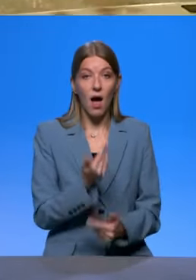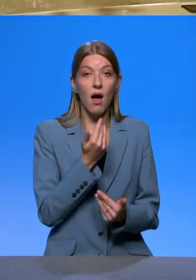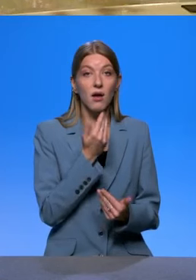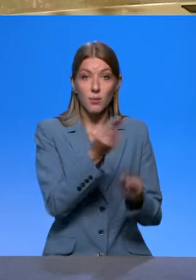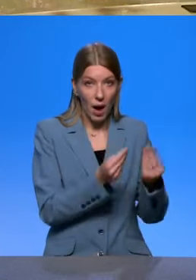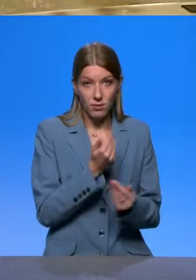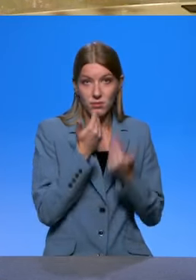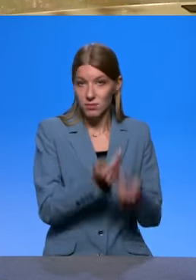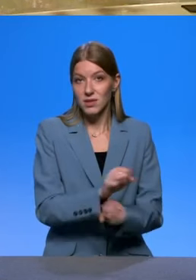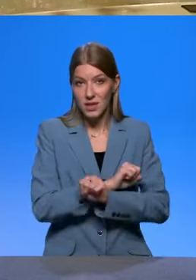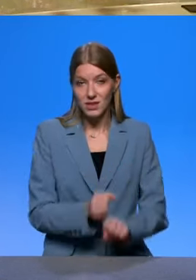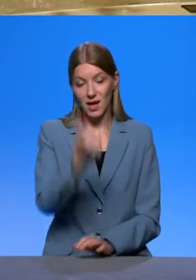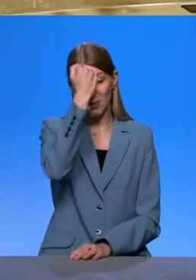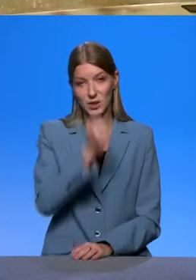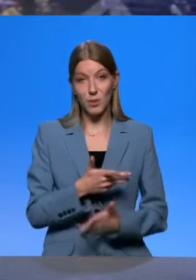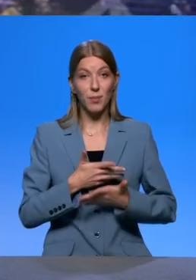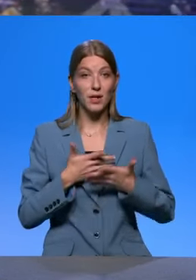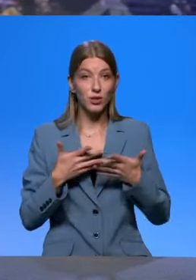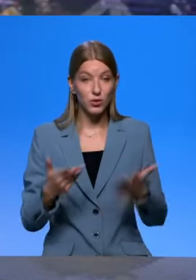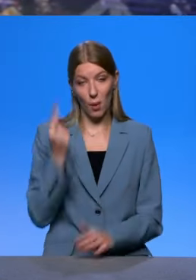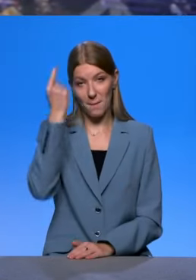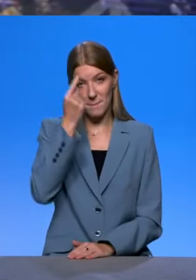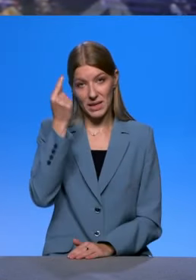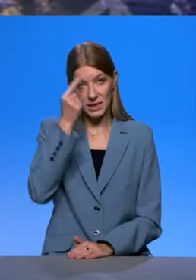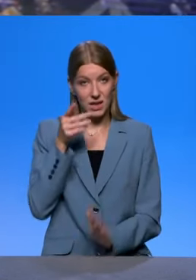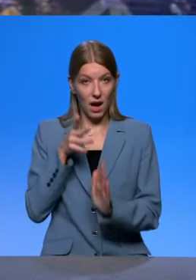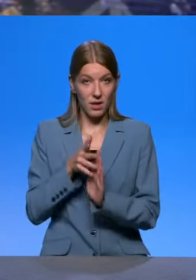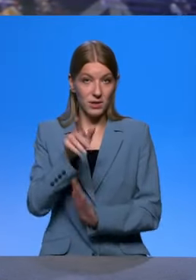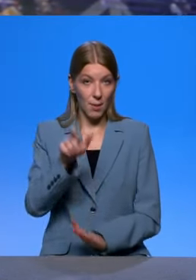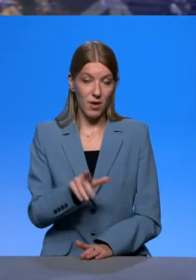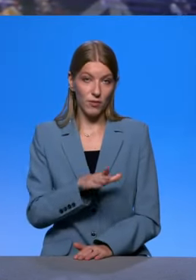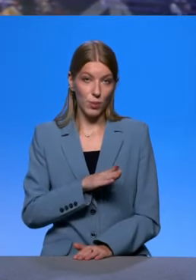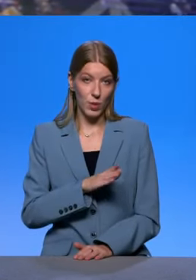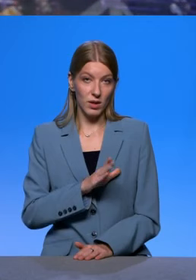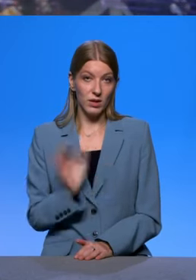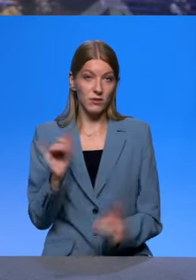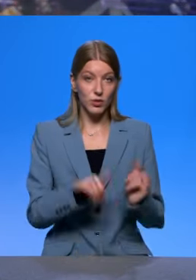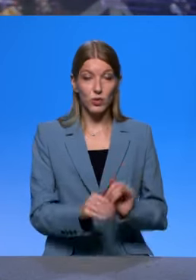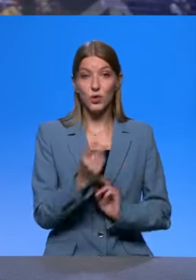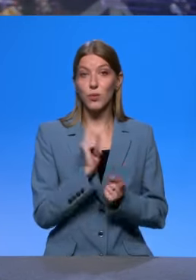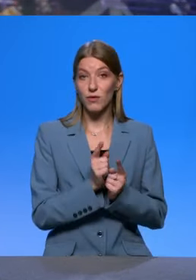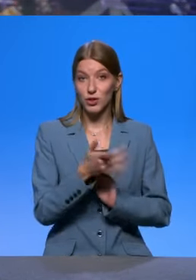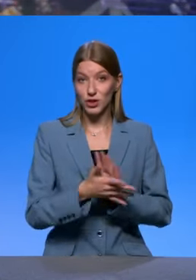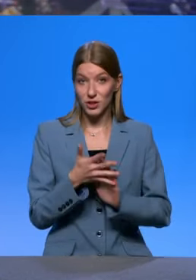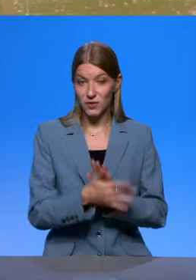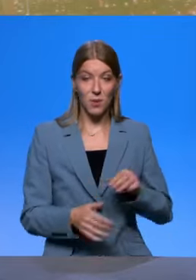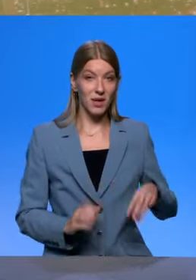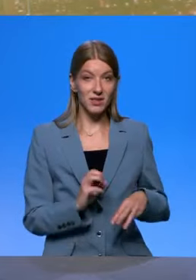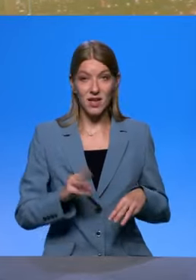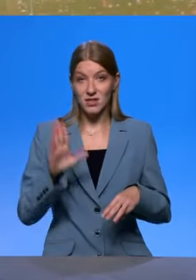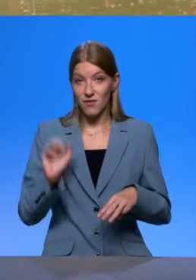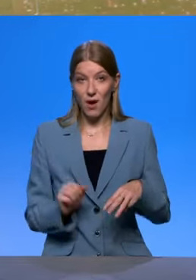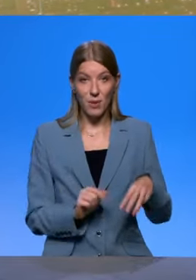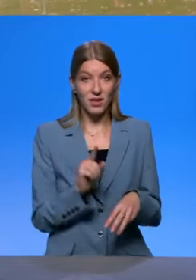Спасибо большое. Александр Михайлович Федорович, психотерапевт, был у нас в студии прямого эфира. Переводчики жестового языка сегодня Маргарита Старцева и